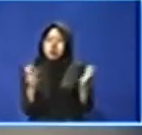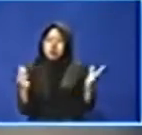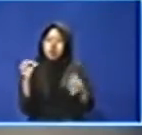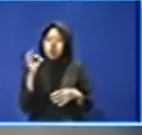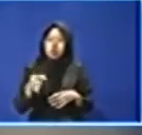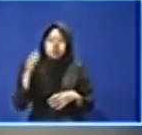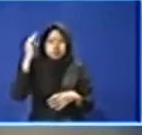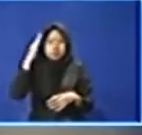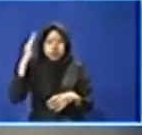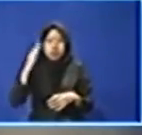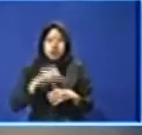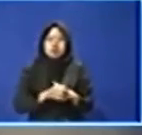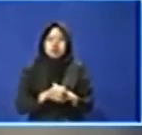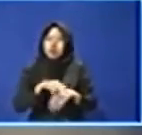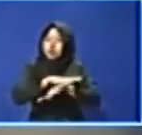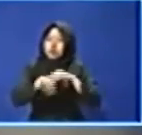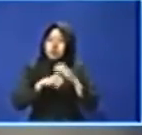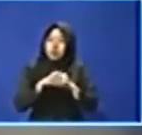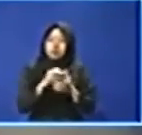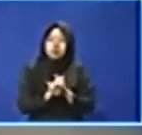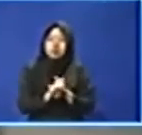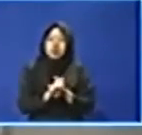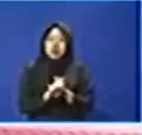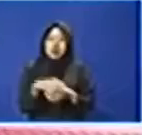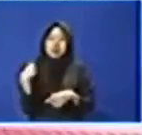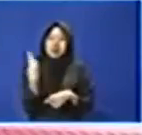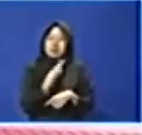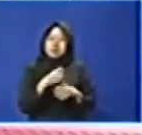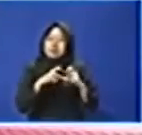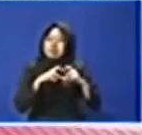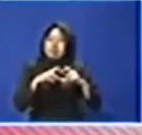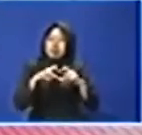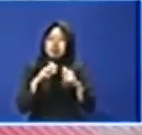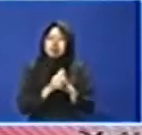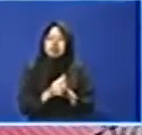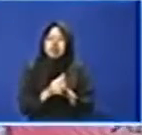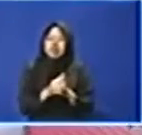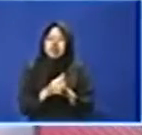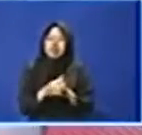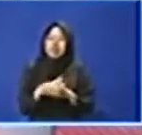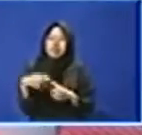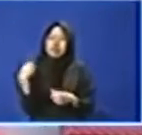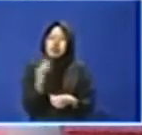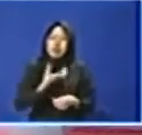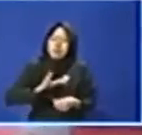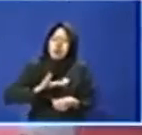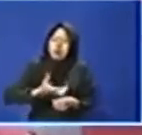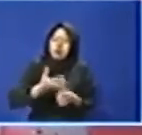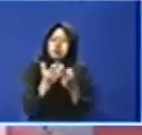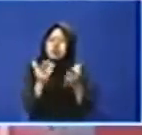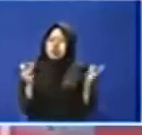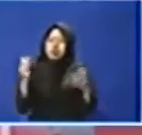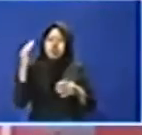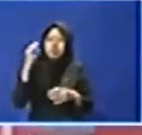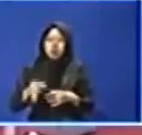Blitar pemirsa yang di rumah serunya makan mencintai kita ingin mesra tukang bubur itu berdiri pocong